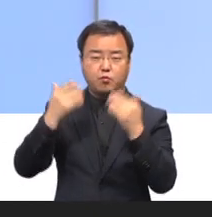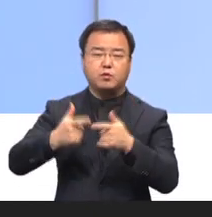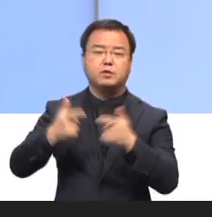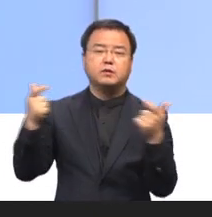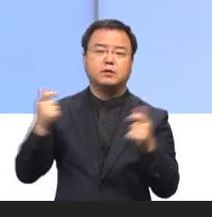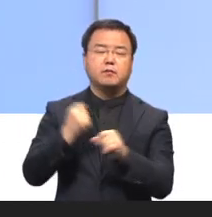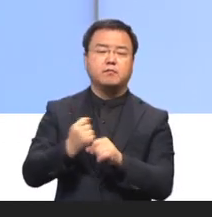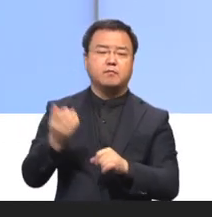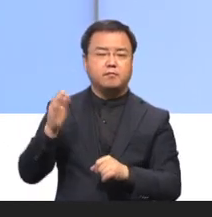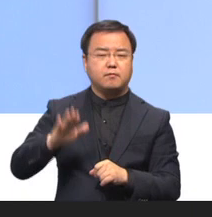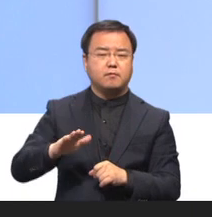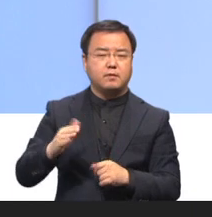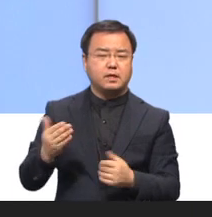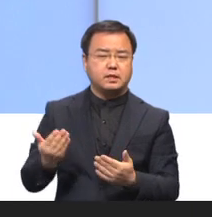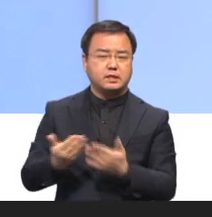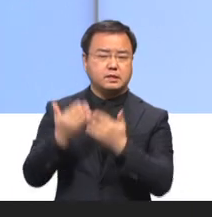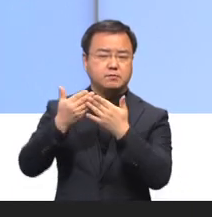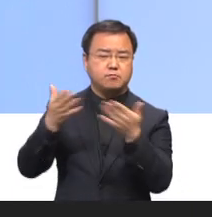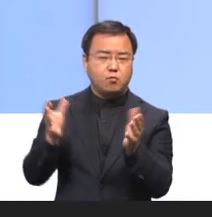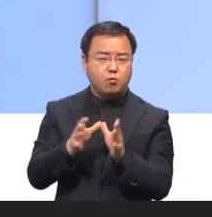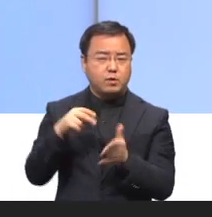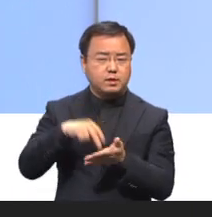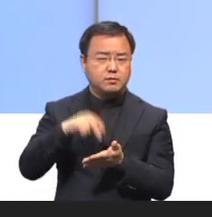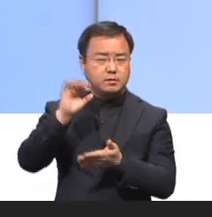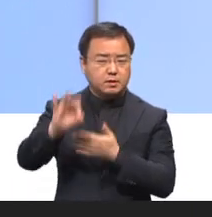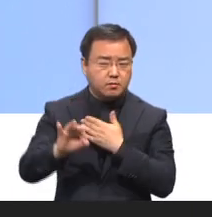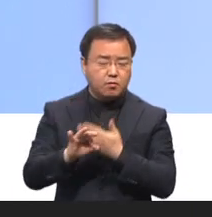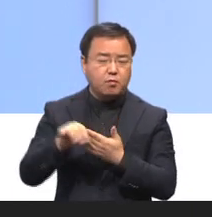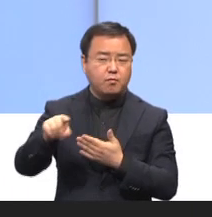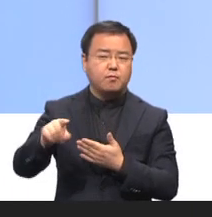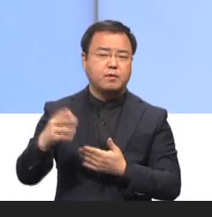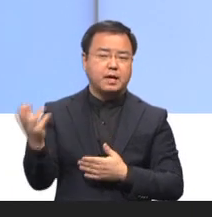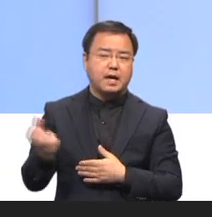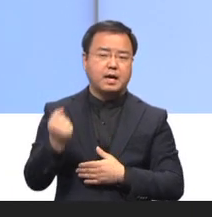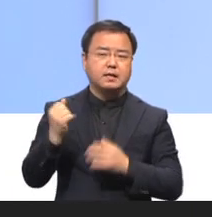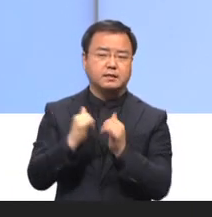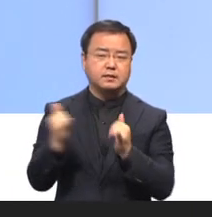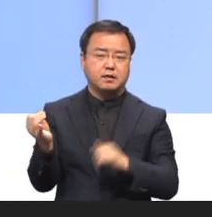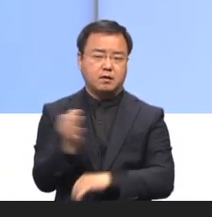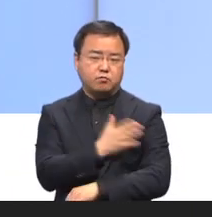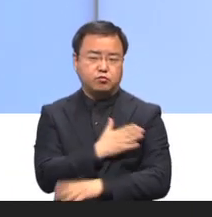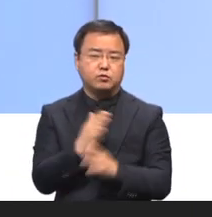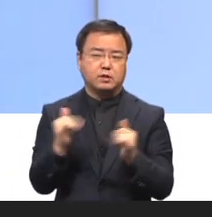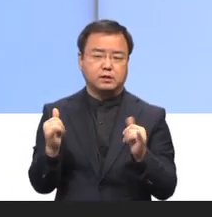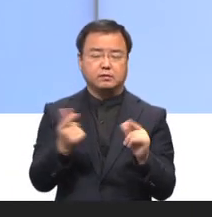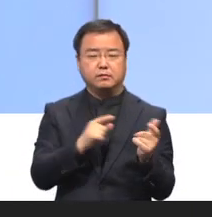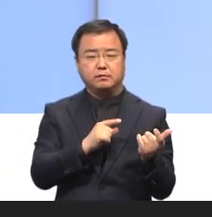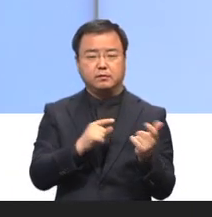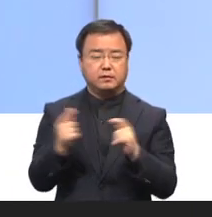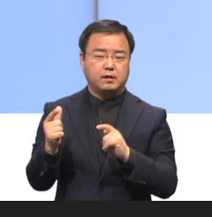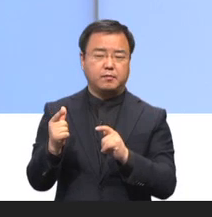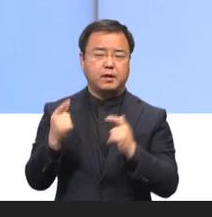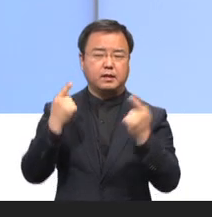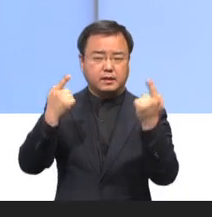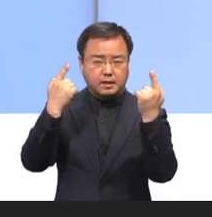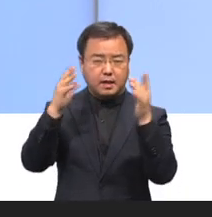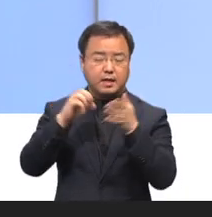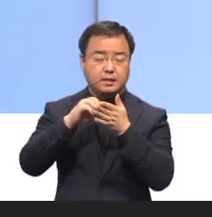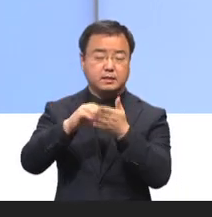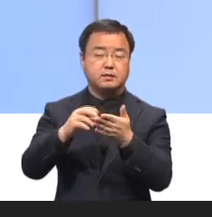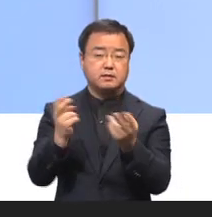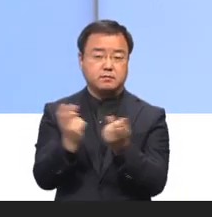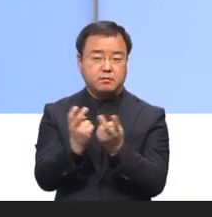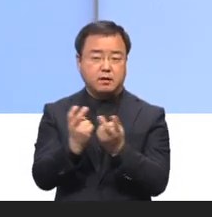이게 있는 자 가진 자들이 신분 상승의 통로 또 입시 기관으로 변질됐다고 해가지고 또 없애려고 하는 방향으로 가는